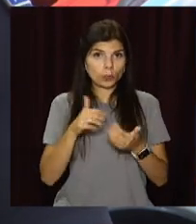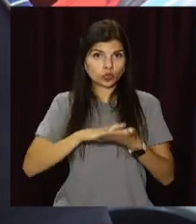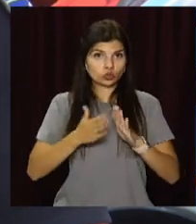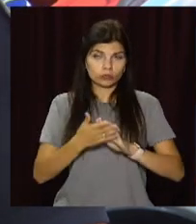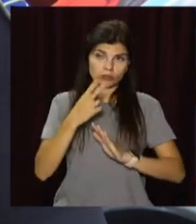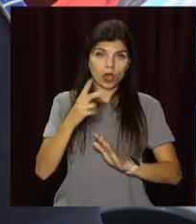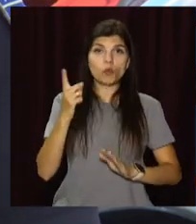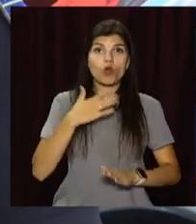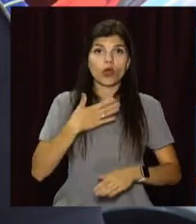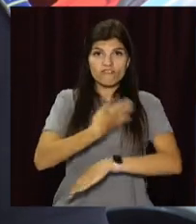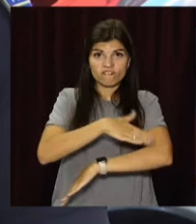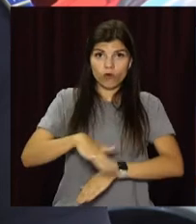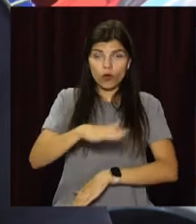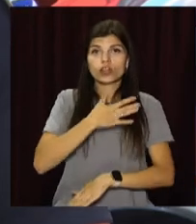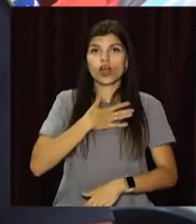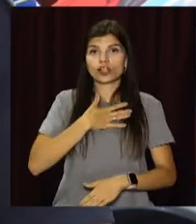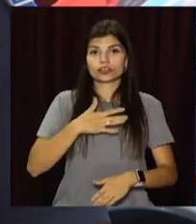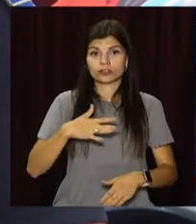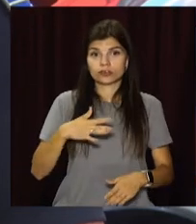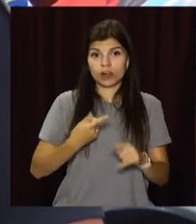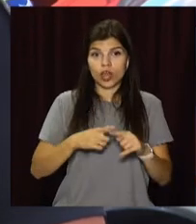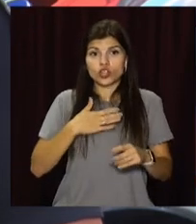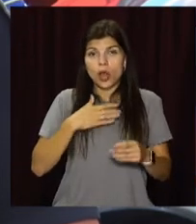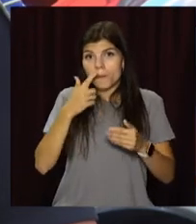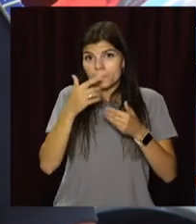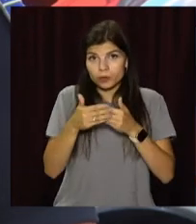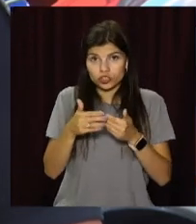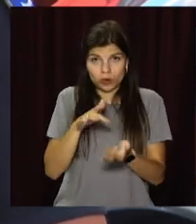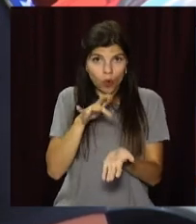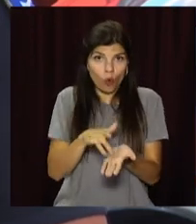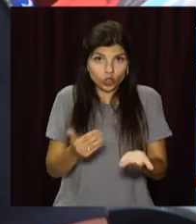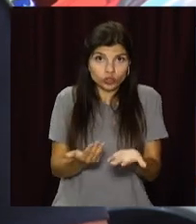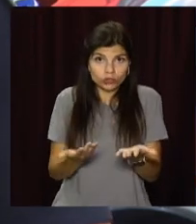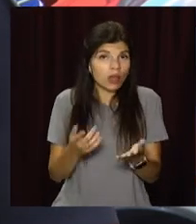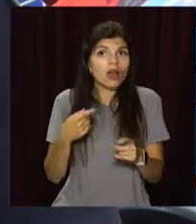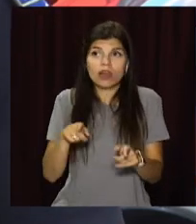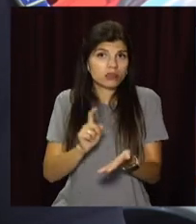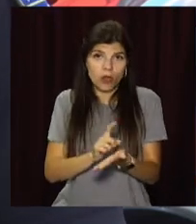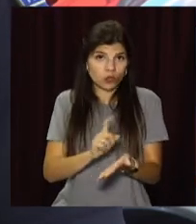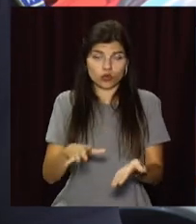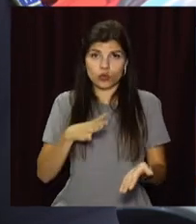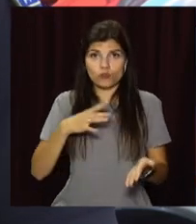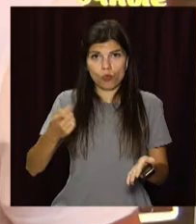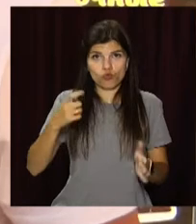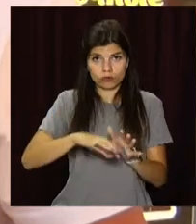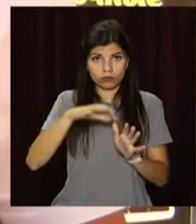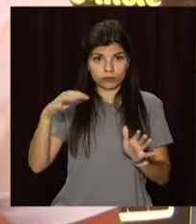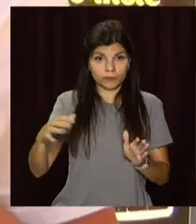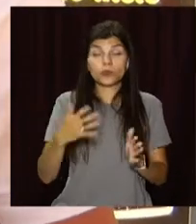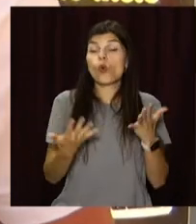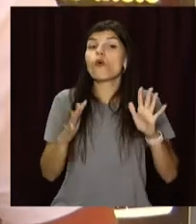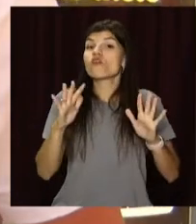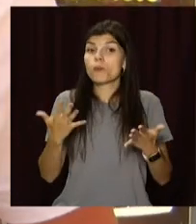що наші вулиці, наші проспекти – це наше обличчя нашого міста, і на ньому не повинно бути сміття. У